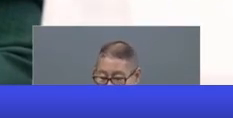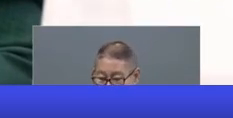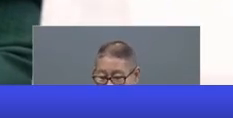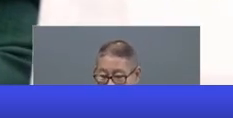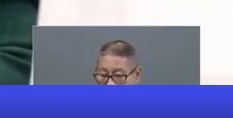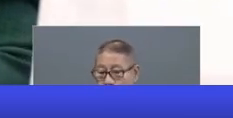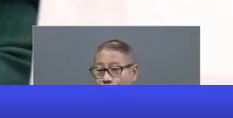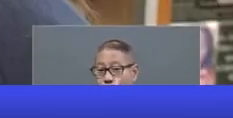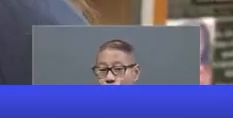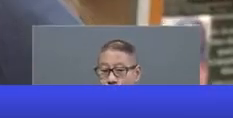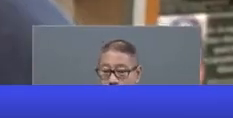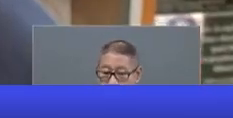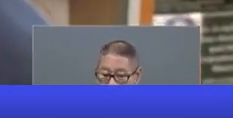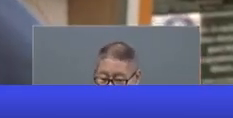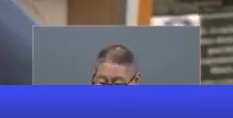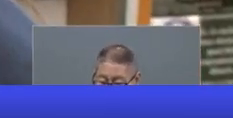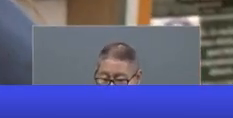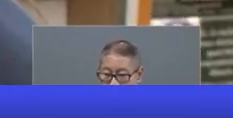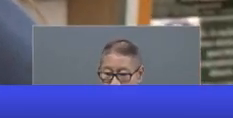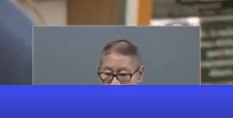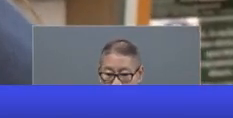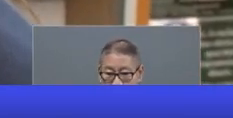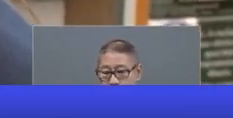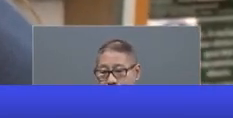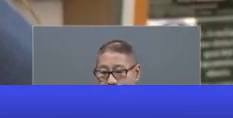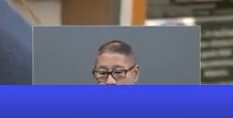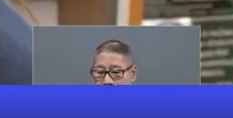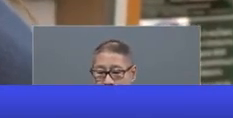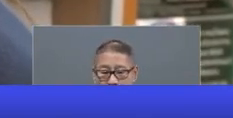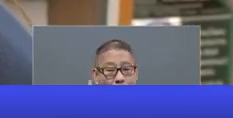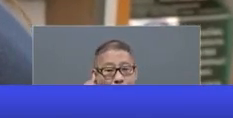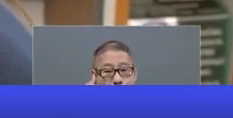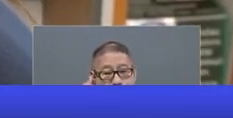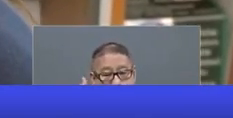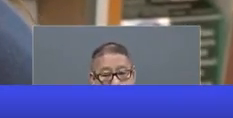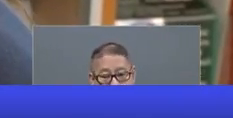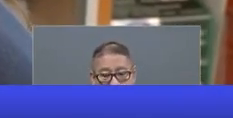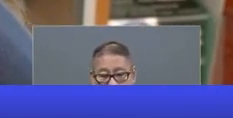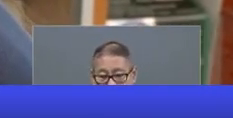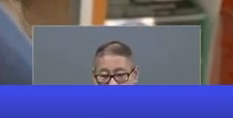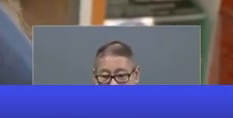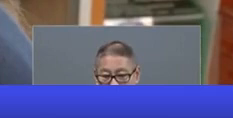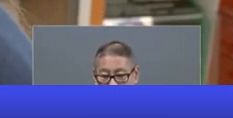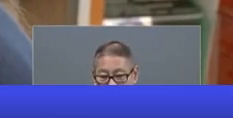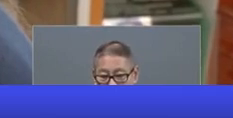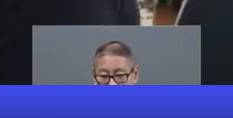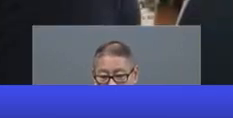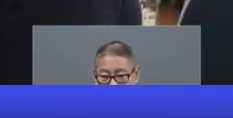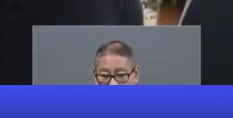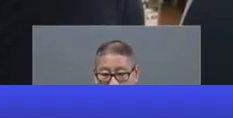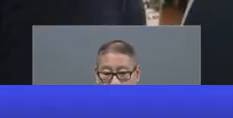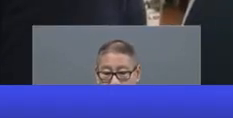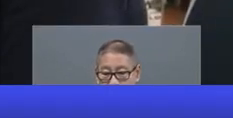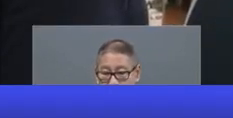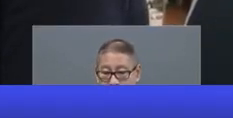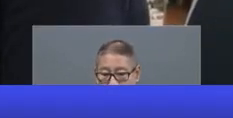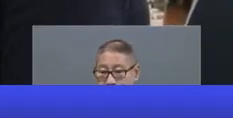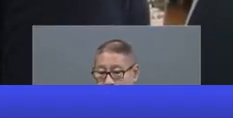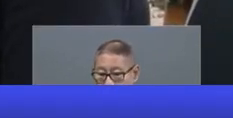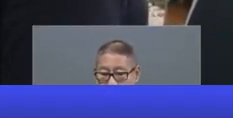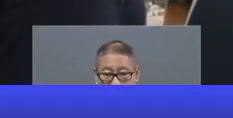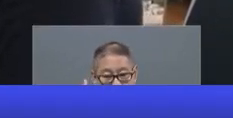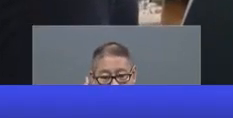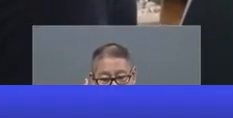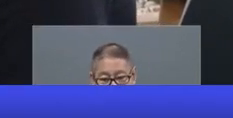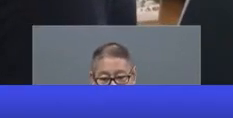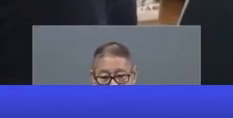คะแล้วก็ต้องบอกว่าสะดุดเนี่ยมันเป็นช่วงแค่ 10นาทีแรกเท่านั้นที่มีระบบลงทะเบียนสะดุดหลังจากนั้นราบรื่นเลย